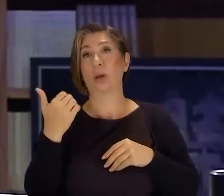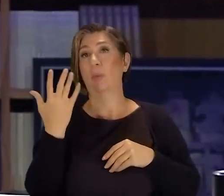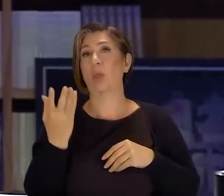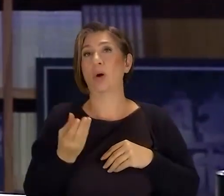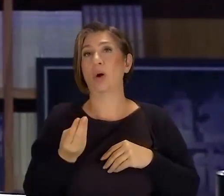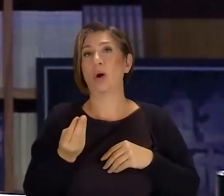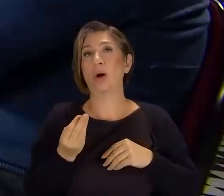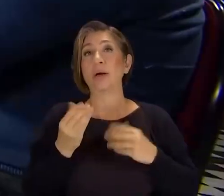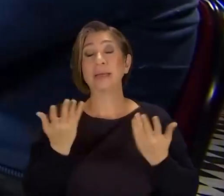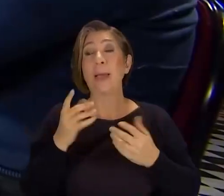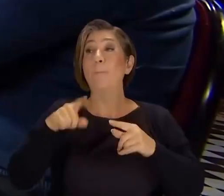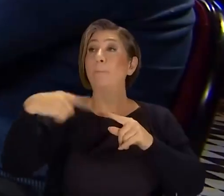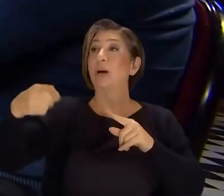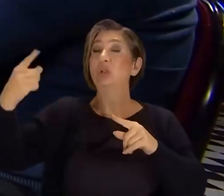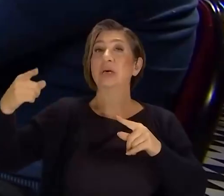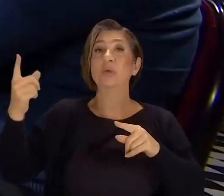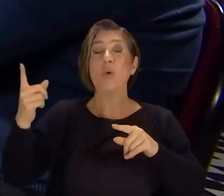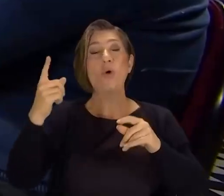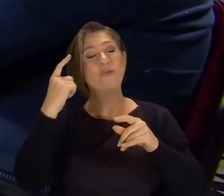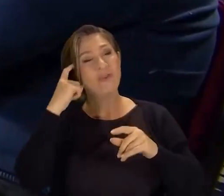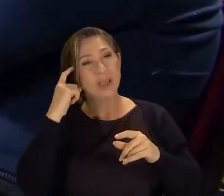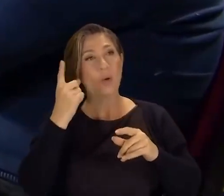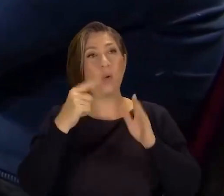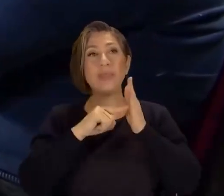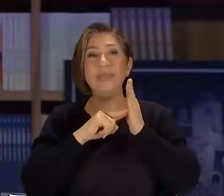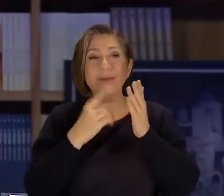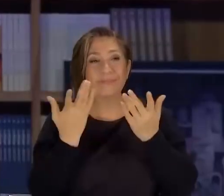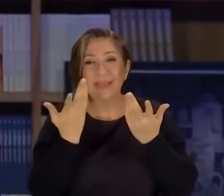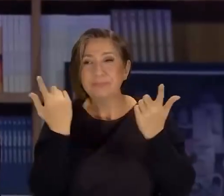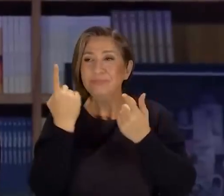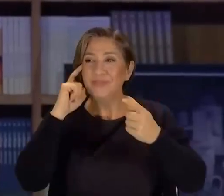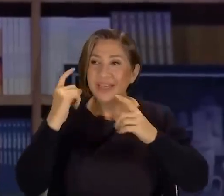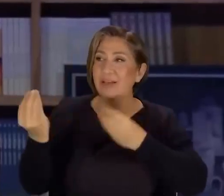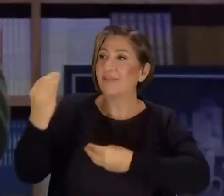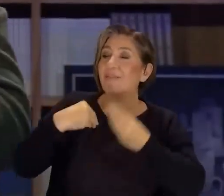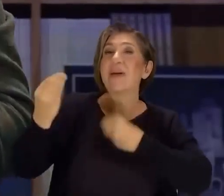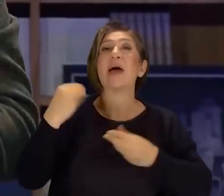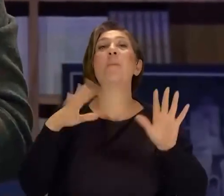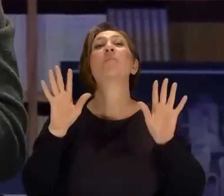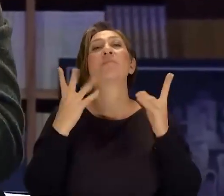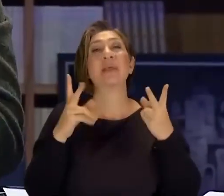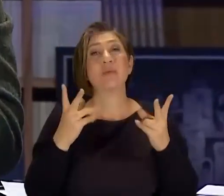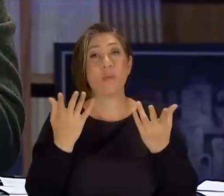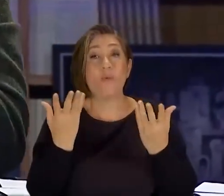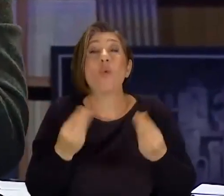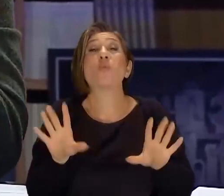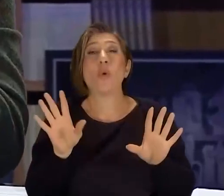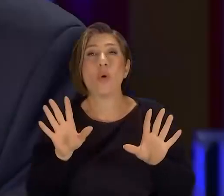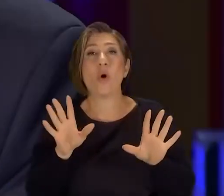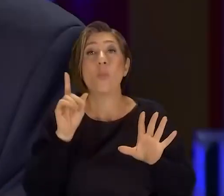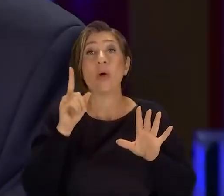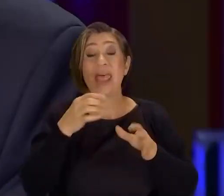önemli oluyor çünkü Bir başkası o yorumu o tespiti getirmeye biliyor onun için bu ifade